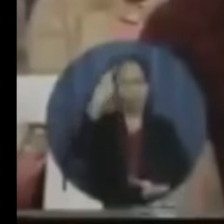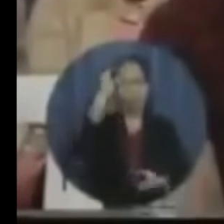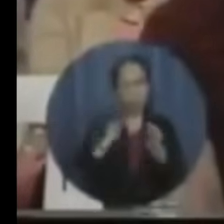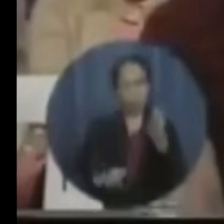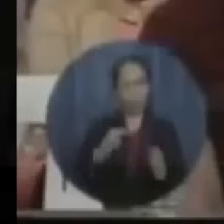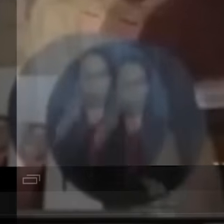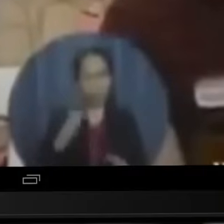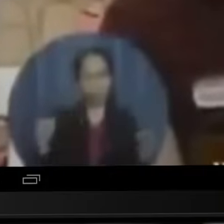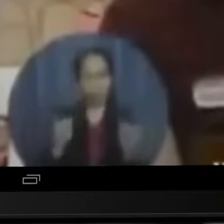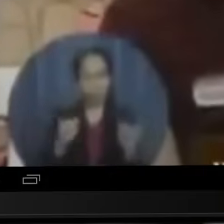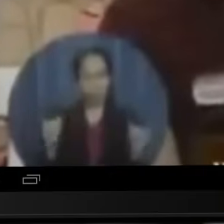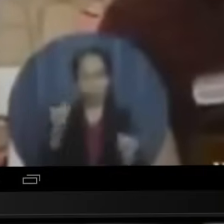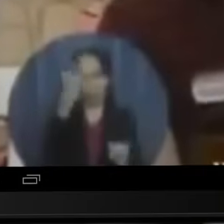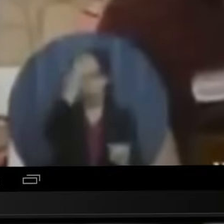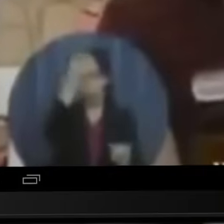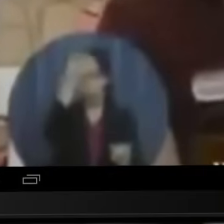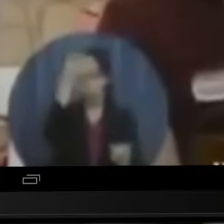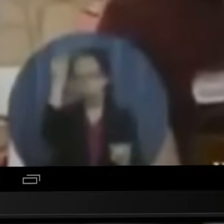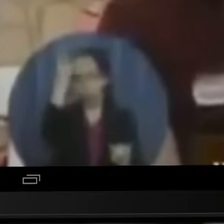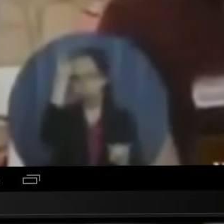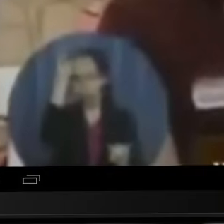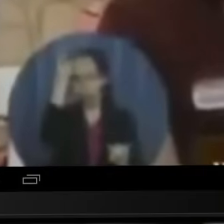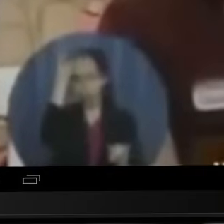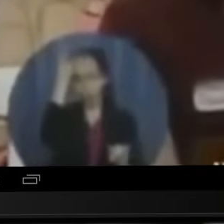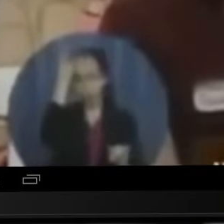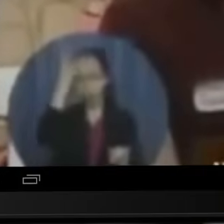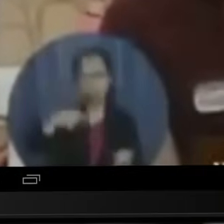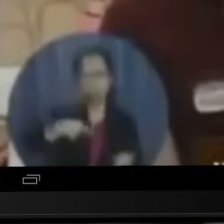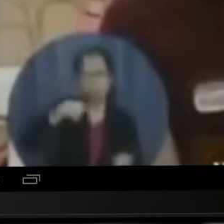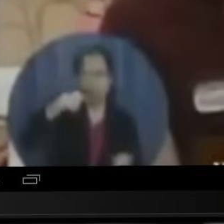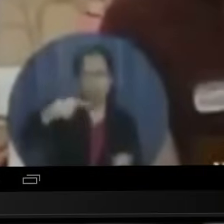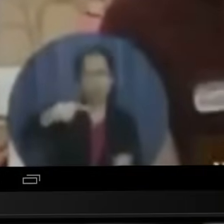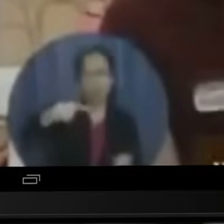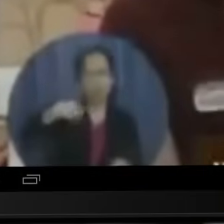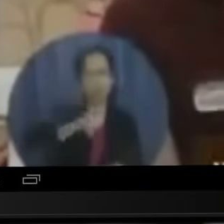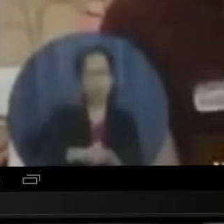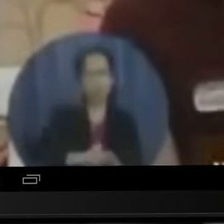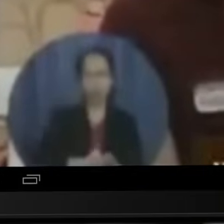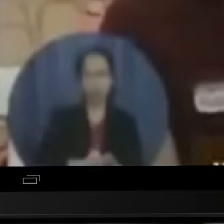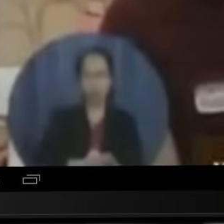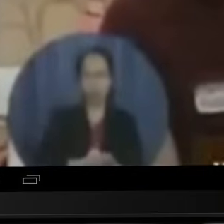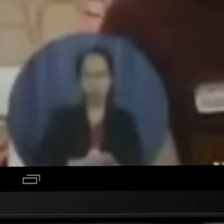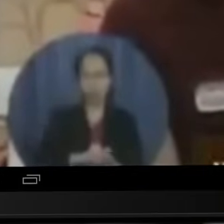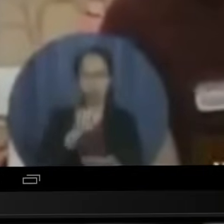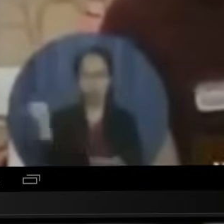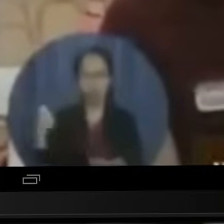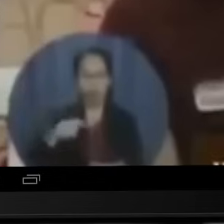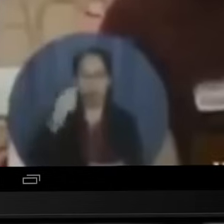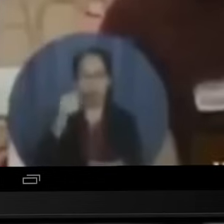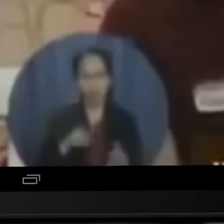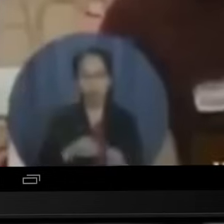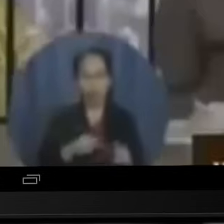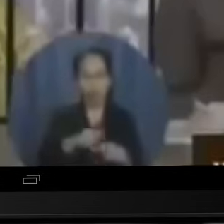ano? Gaya nung 666, sabi raw, yun daw yung Santo Papa. Ang